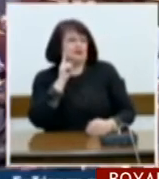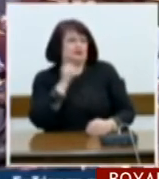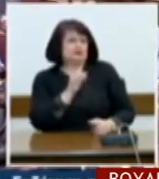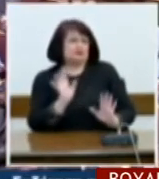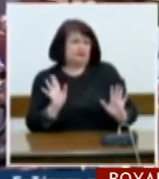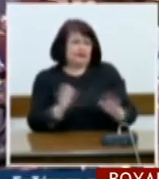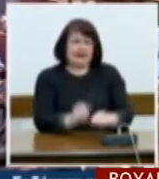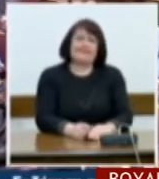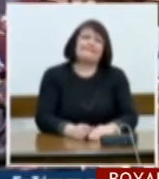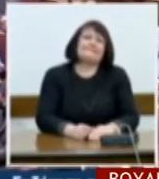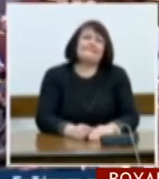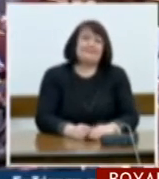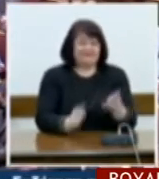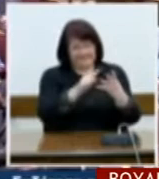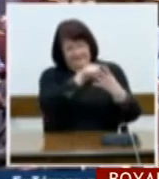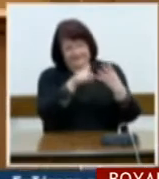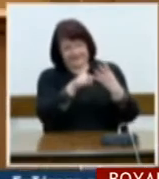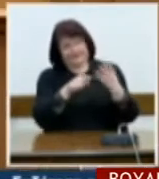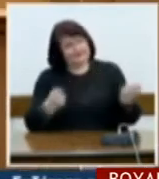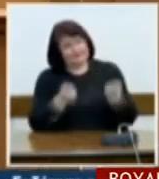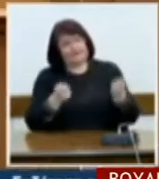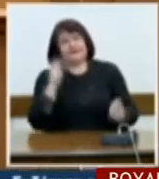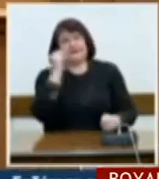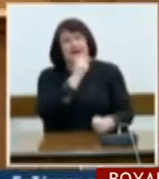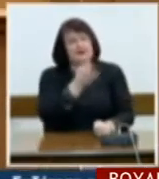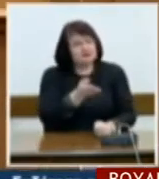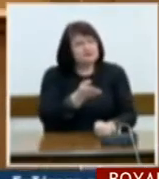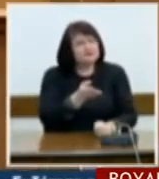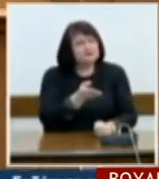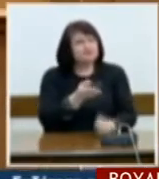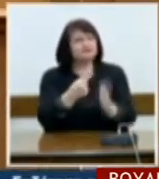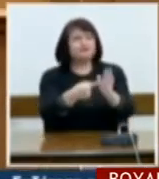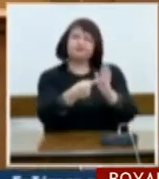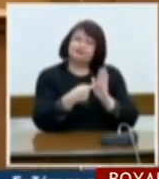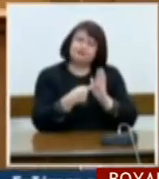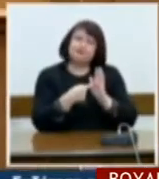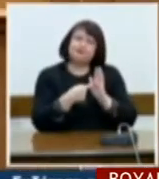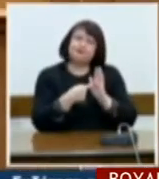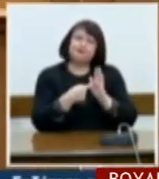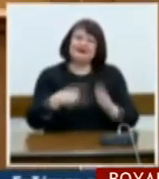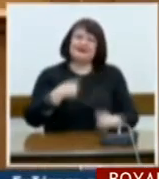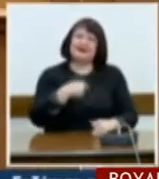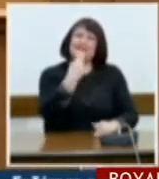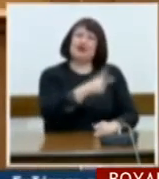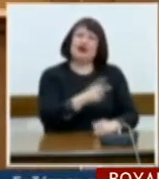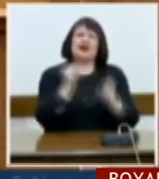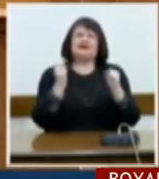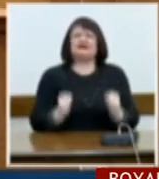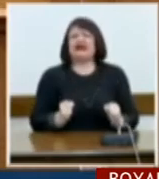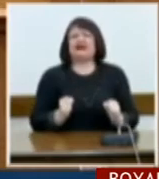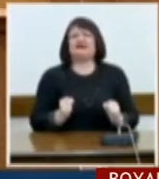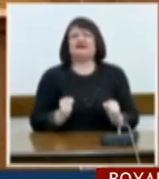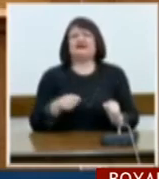Είναι ένα τετράπτυχο το οποίο σκιαγραφεί τη στάση και τη συμπεριφορά της